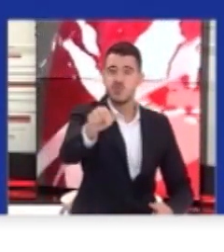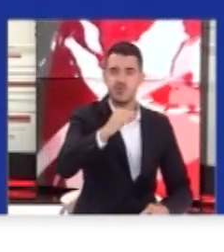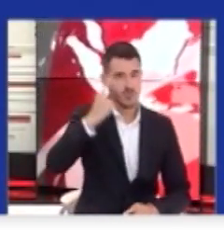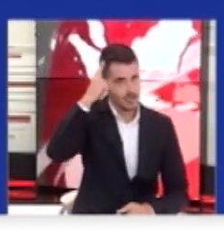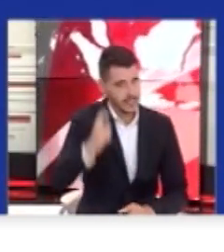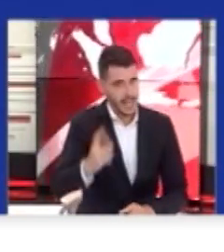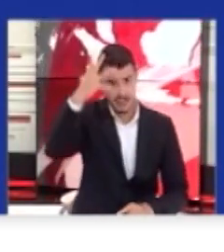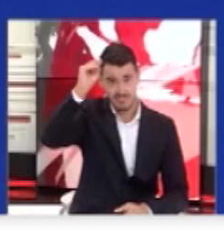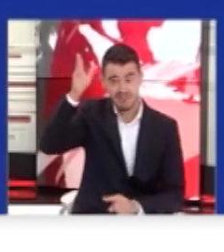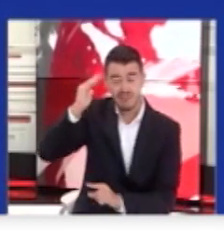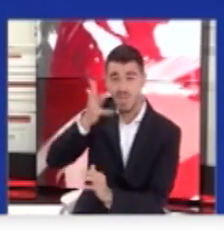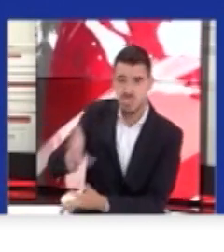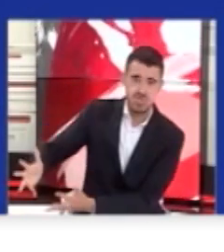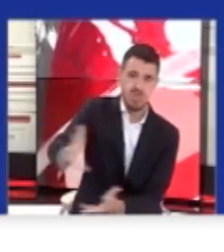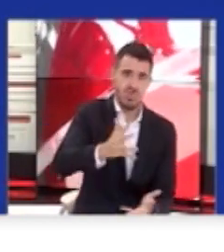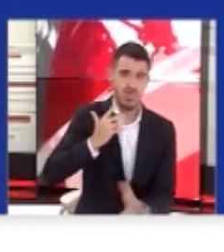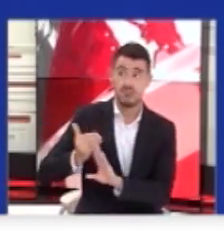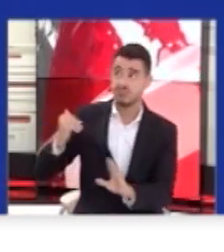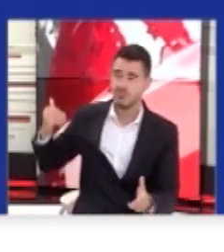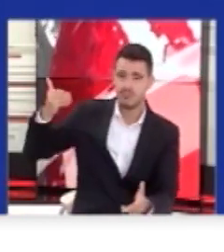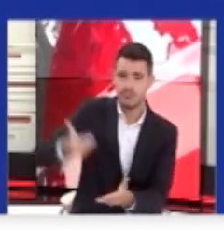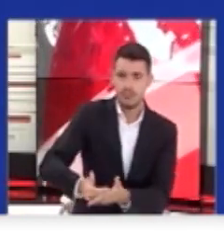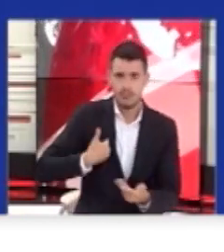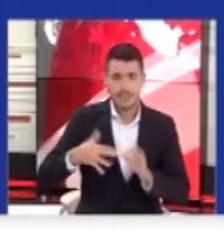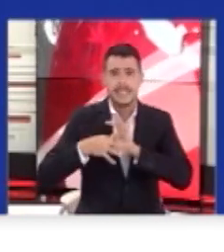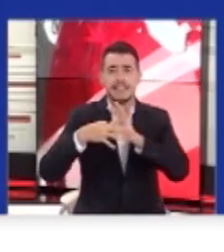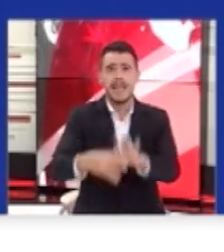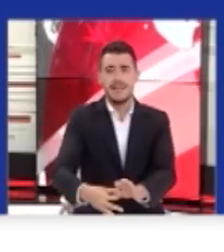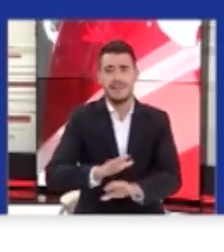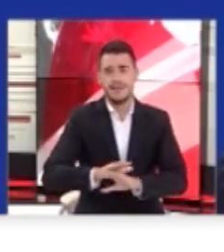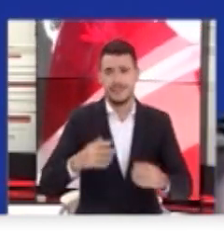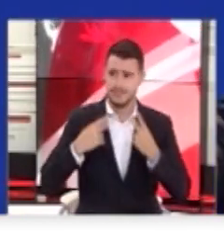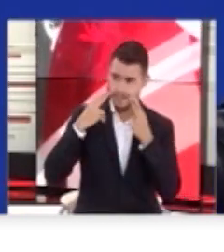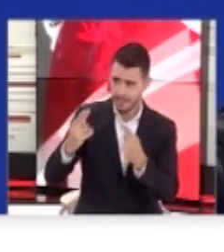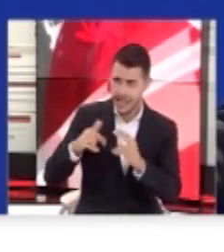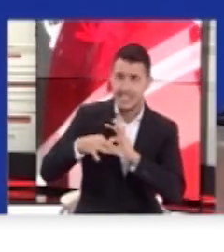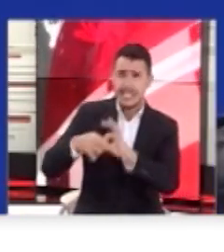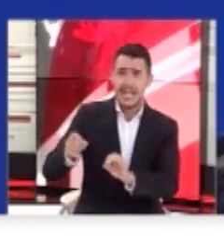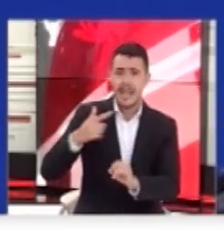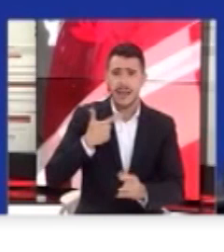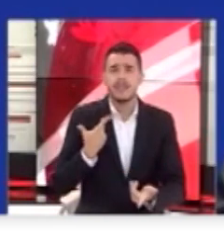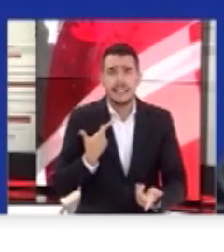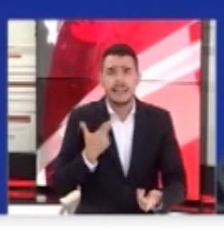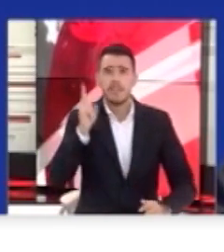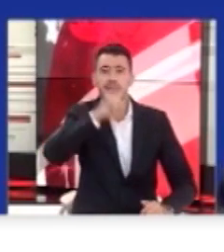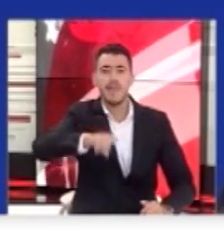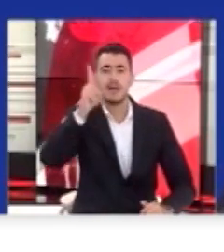και σήμερα ακόμα συνεχίζει να ψεύδεται, διότι φαίνεται ότι είναι το μόνο πράγμα το οποίο ξέρει να κάνει